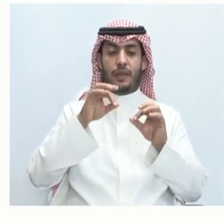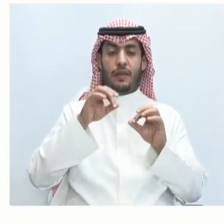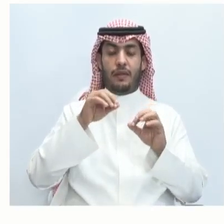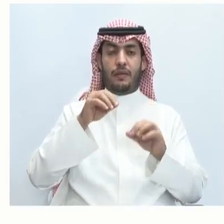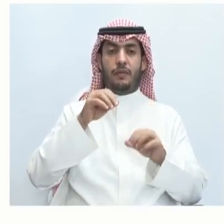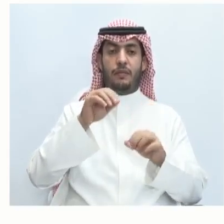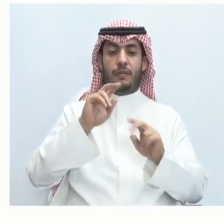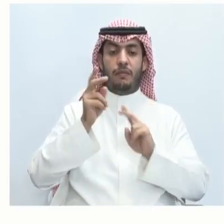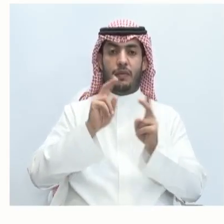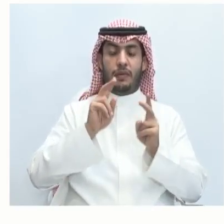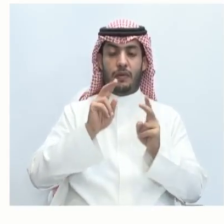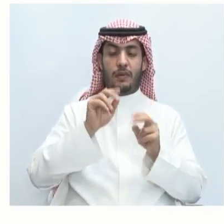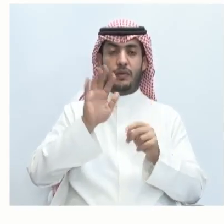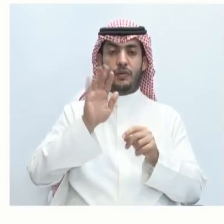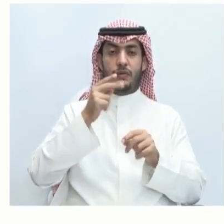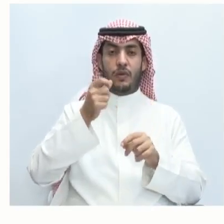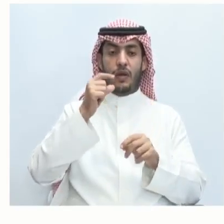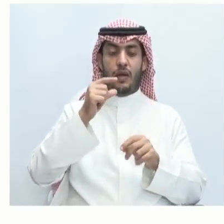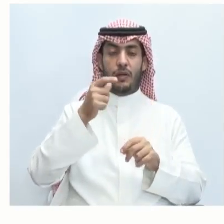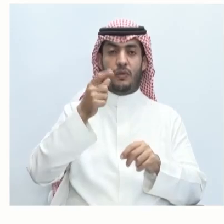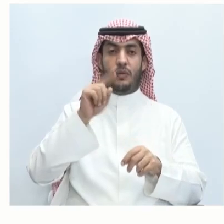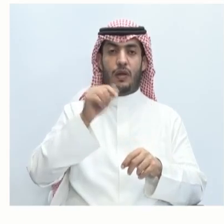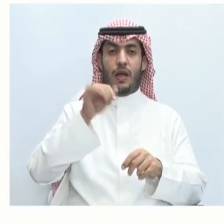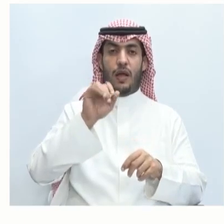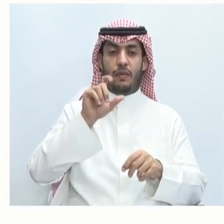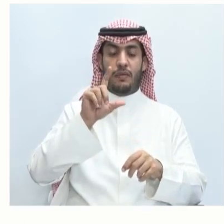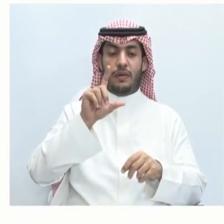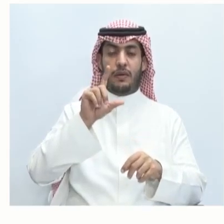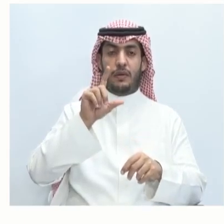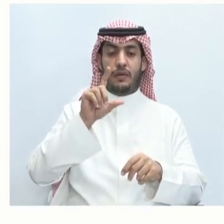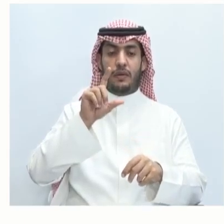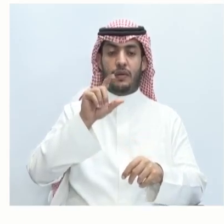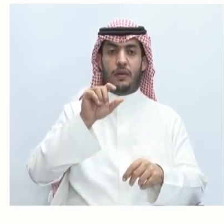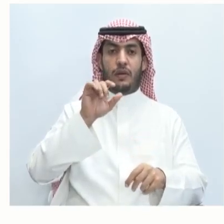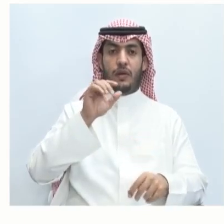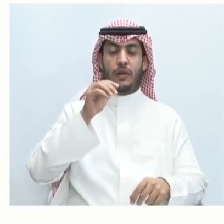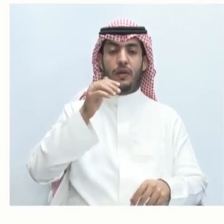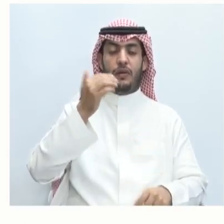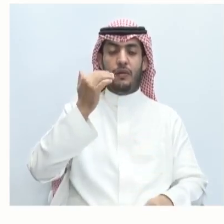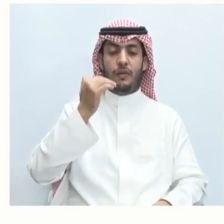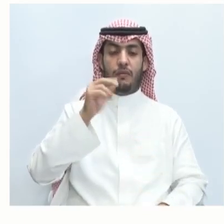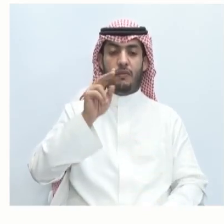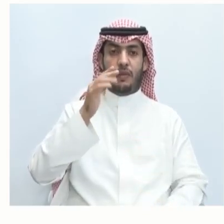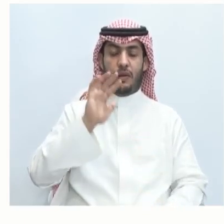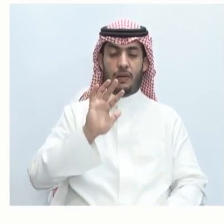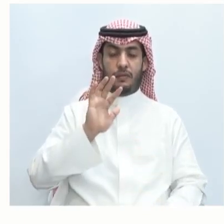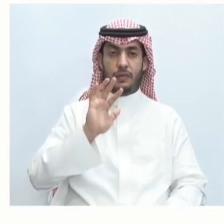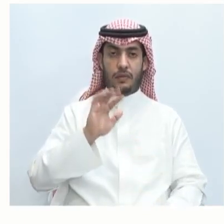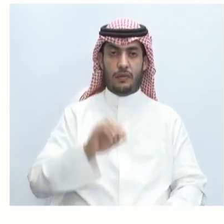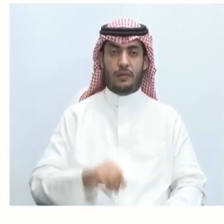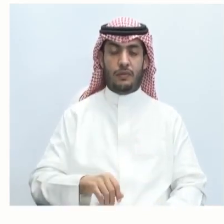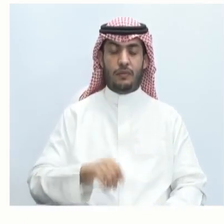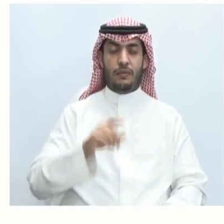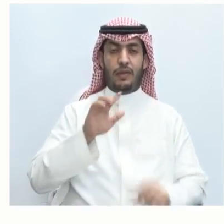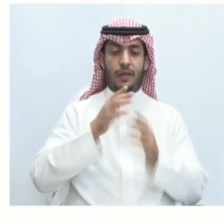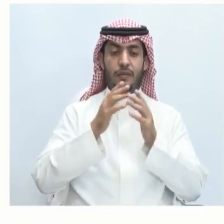على السؤال ما الفرق بينما قراته سعاد وما قراته امل نقول خمسي الكتاب او اثنين على خمسه